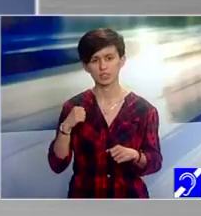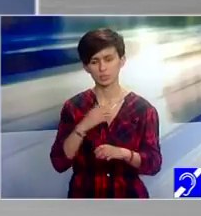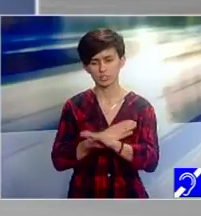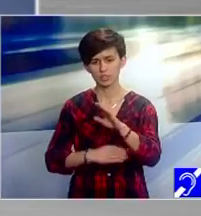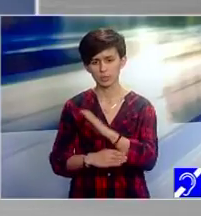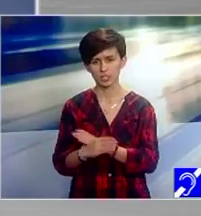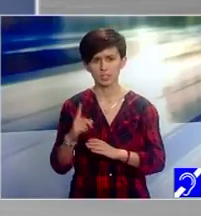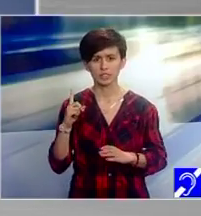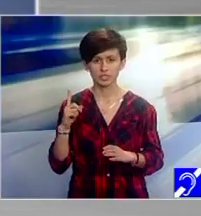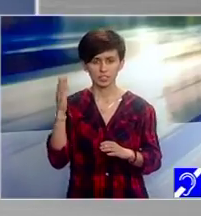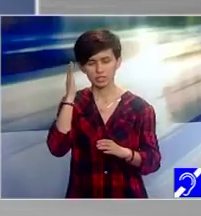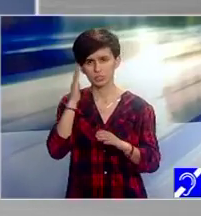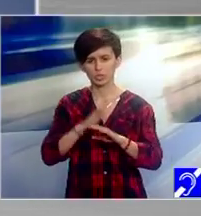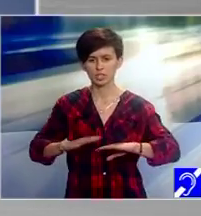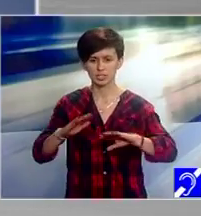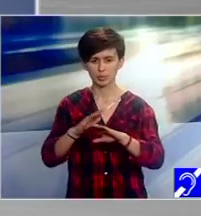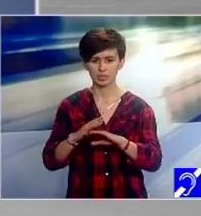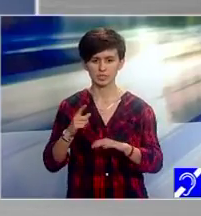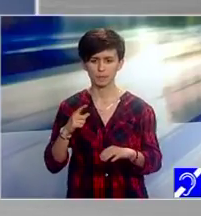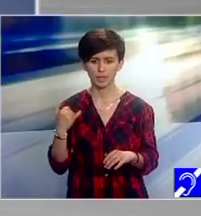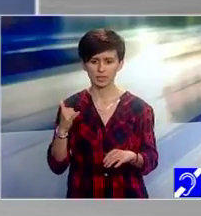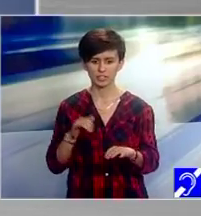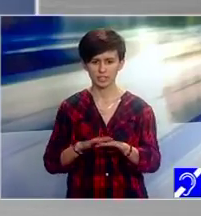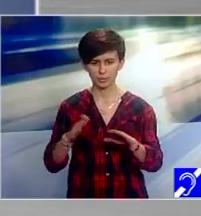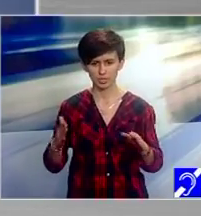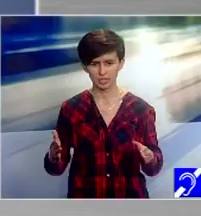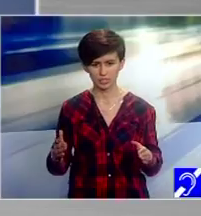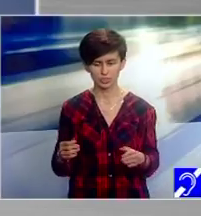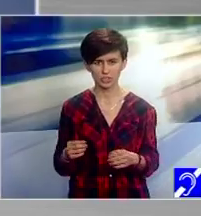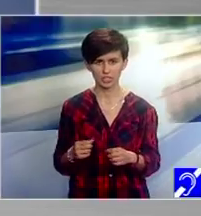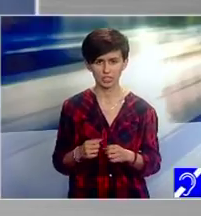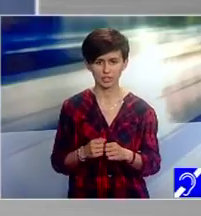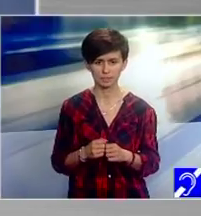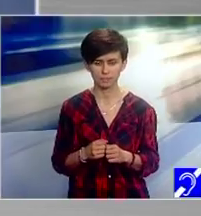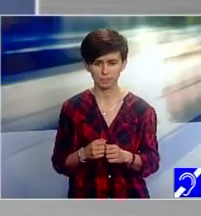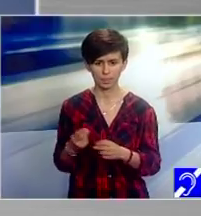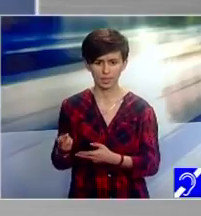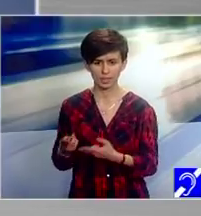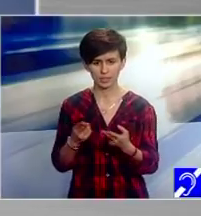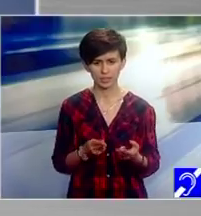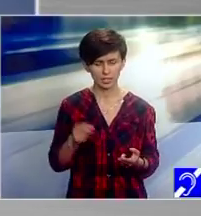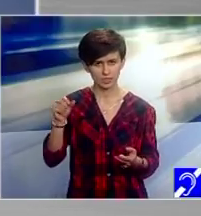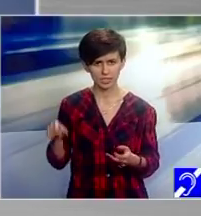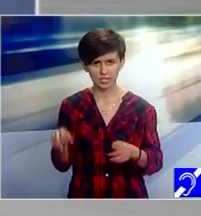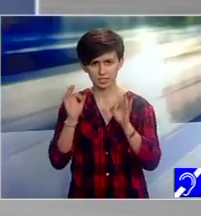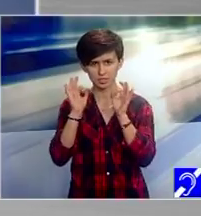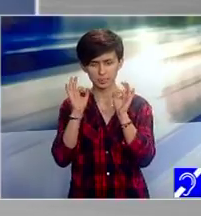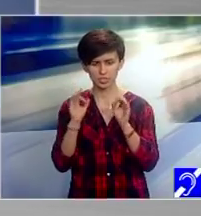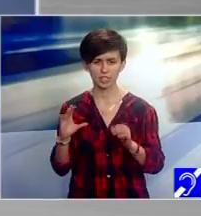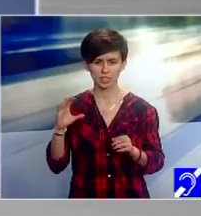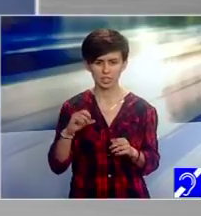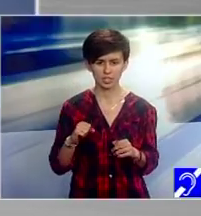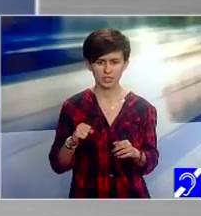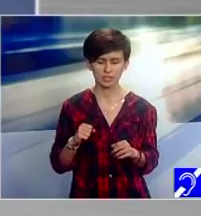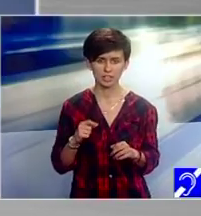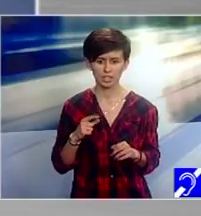și din școlile de masă, vor evolua pe scena mirajelor. Invitat special în seara de 17, trupa